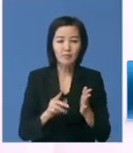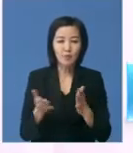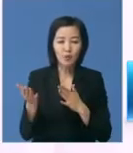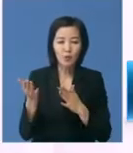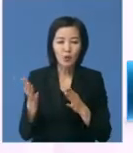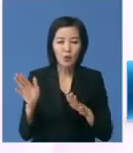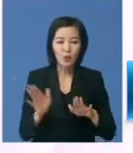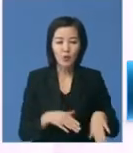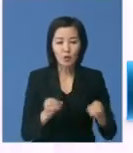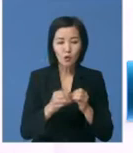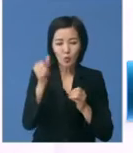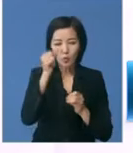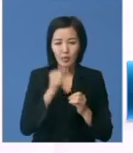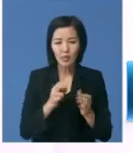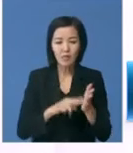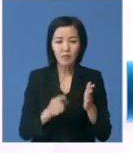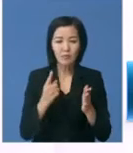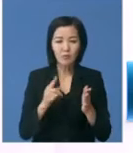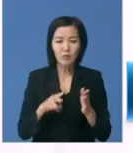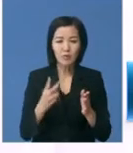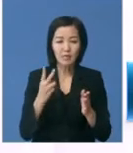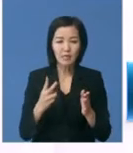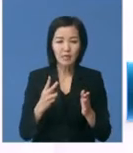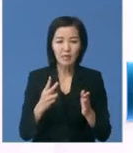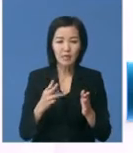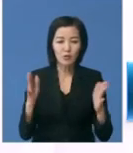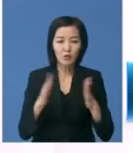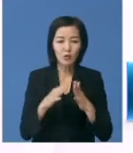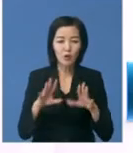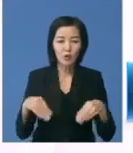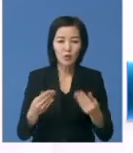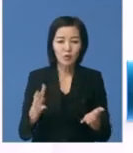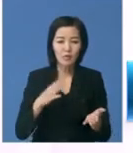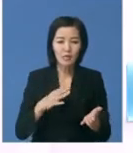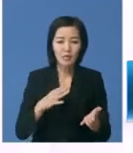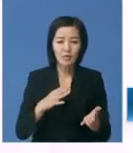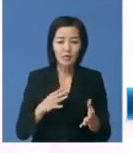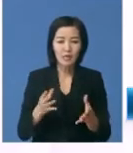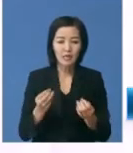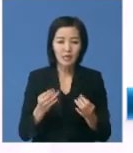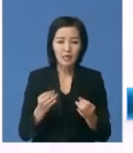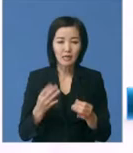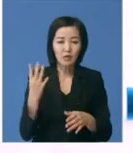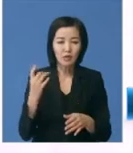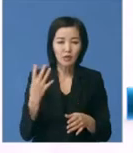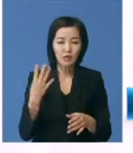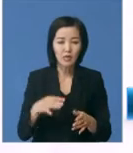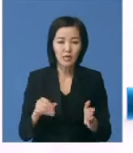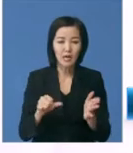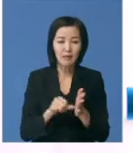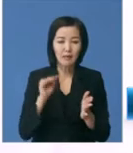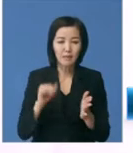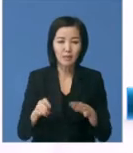Өткен 10 айда 71,2 мың шаршы метр тұрғын үй қолданысқа берілді. Жыл соңына дейін оның көлемін 146 мың шаршы метрге